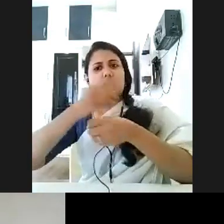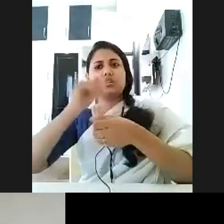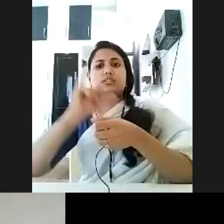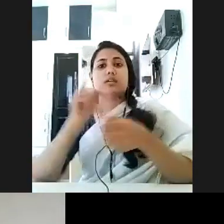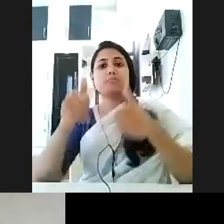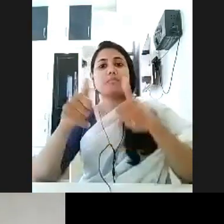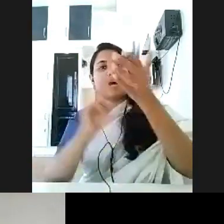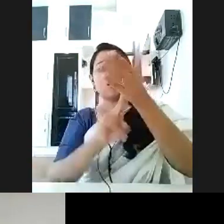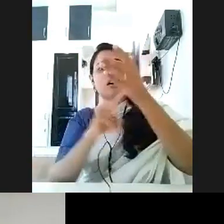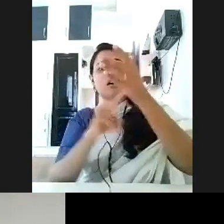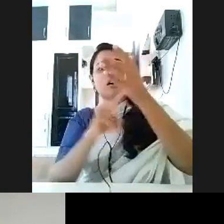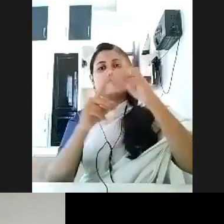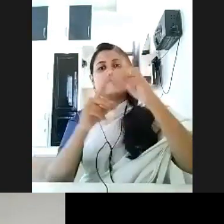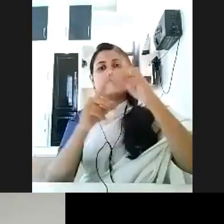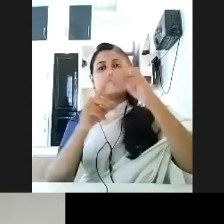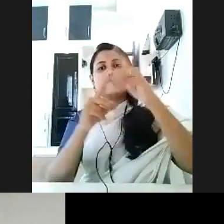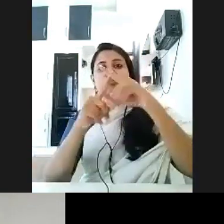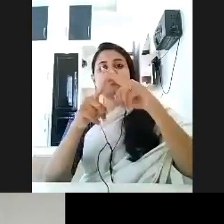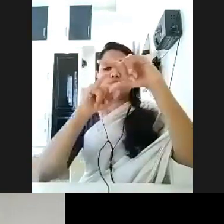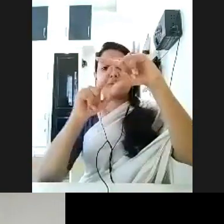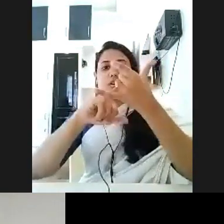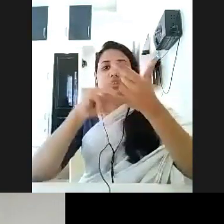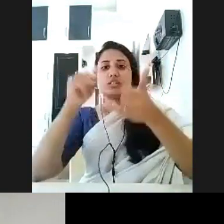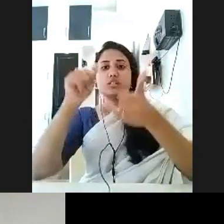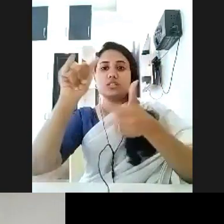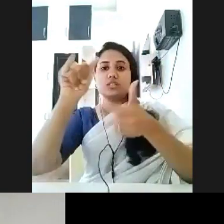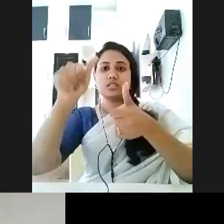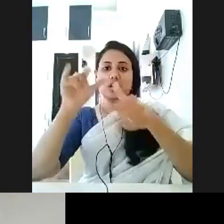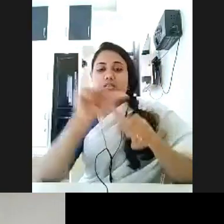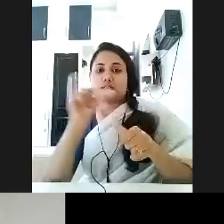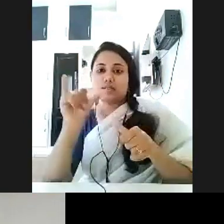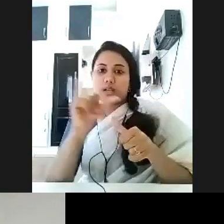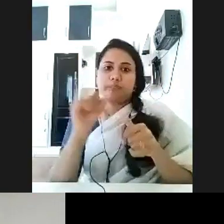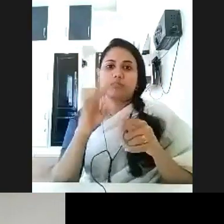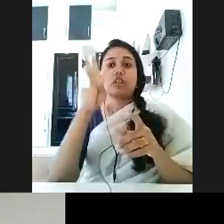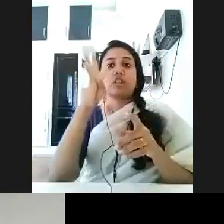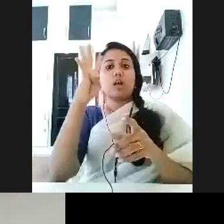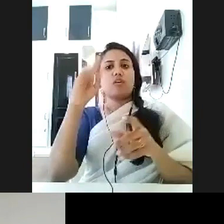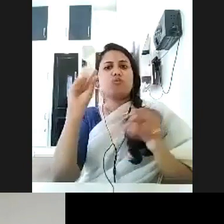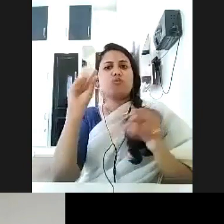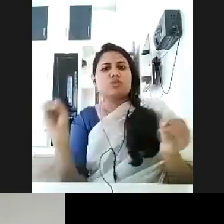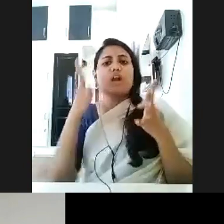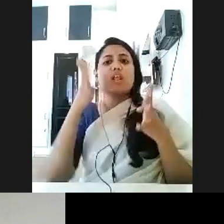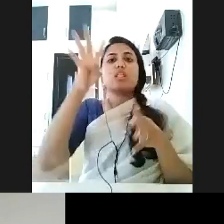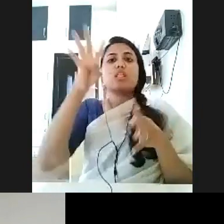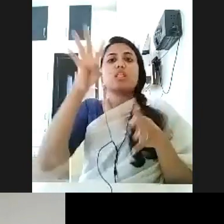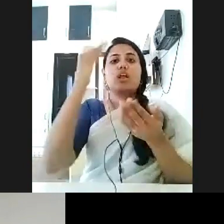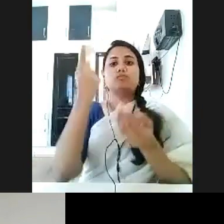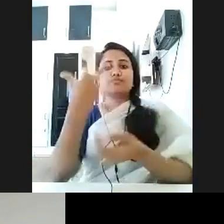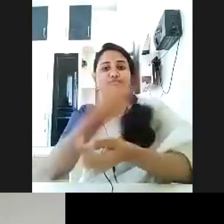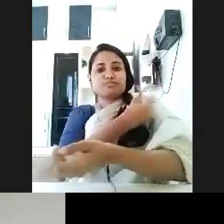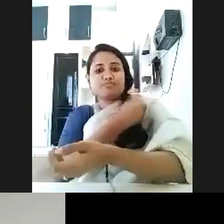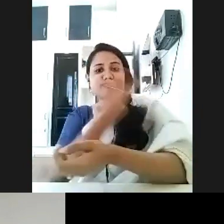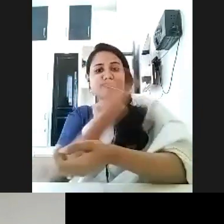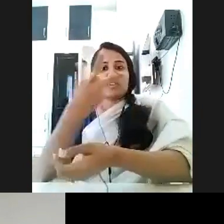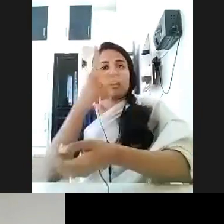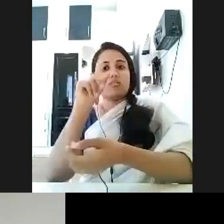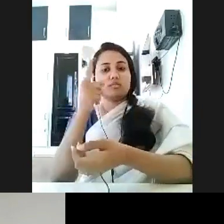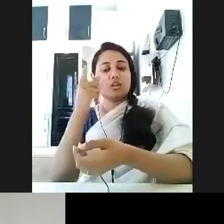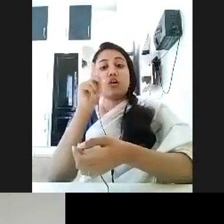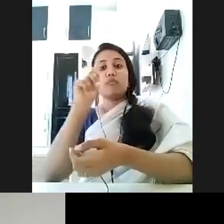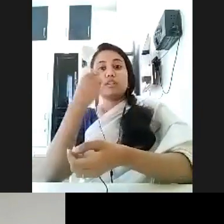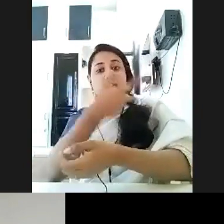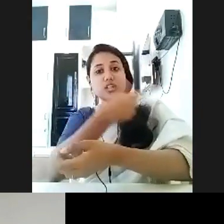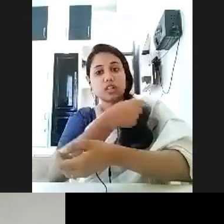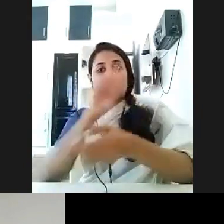ഒരു രീതിയിലായിരിക്കും മരുന്ന് കയറ്റാറുള്ളത്. സ്റ്റാർട്ടിങ് 4 ഡോസസ് വേണ്ടി വരും. അതായത് ഫസ്റ്റ് ഇന്ന് കൊടുത്തിട്ടുണ്ടെങ്കിൽ 14 ഡേയ്സ്